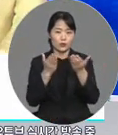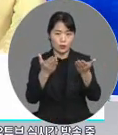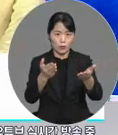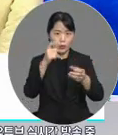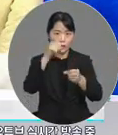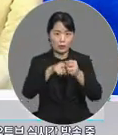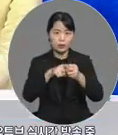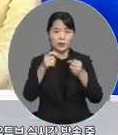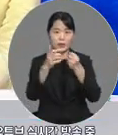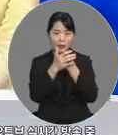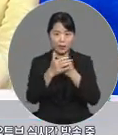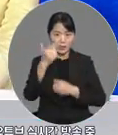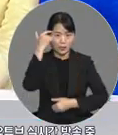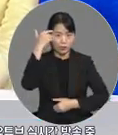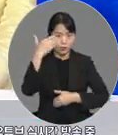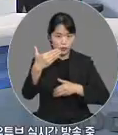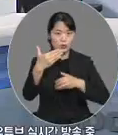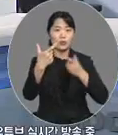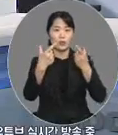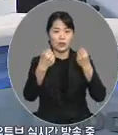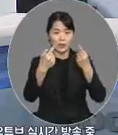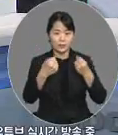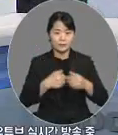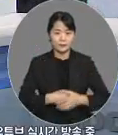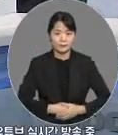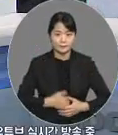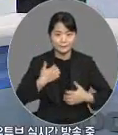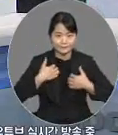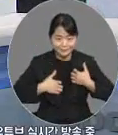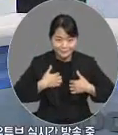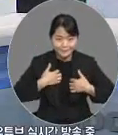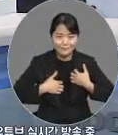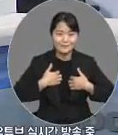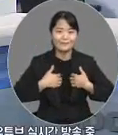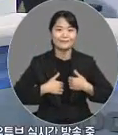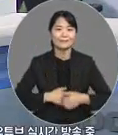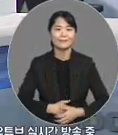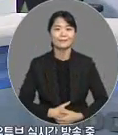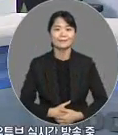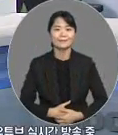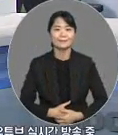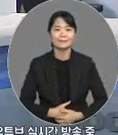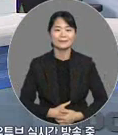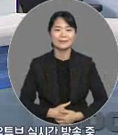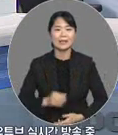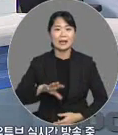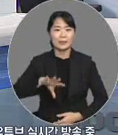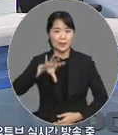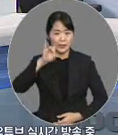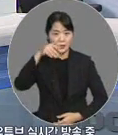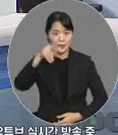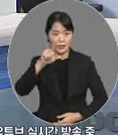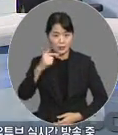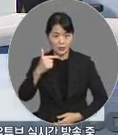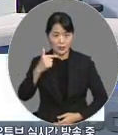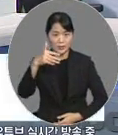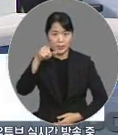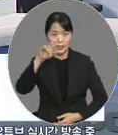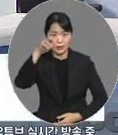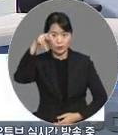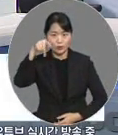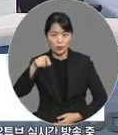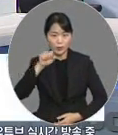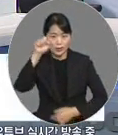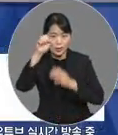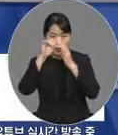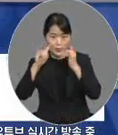30초로 제한하겠습니다. 천 후보님 어서 오십시오. 어서 오십시오. 반갑습니다. 네, 반갑습니다. 예. 자, 먼저 천창수 후보의 대표적인 공약 무엇인지